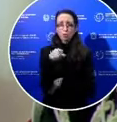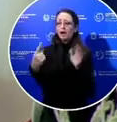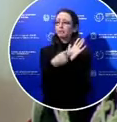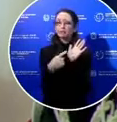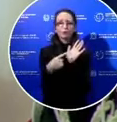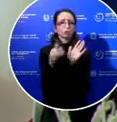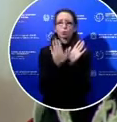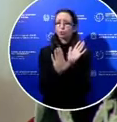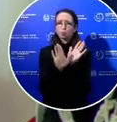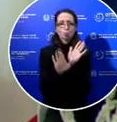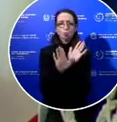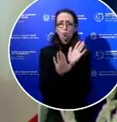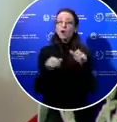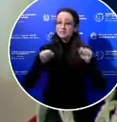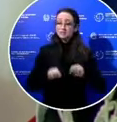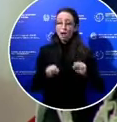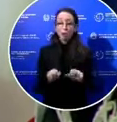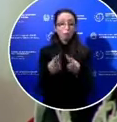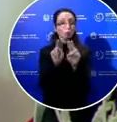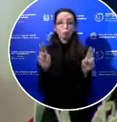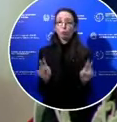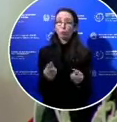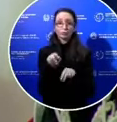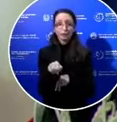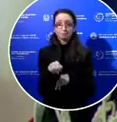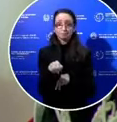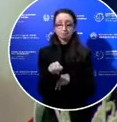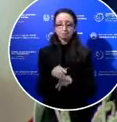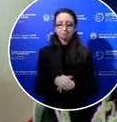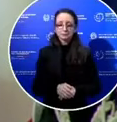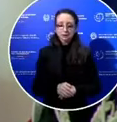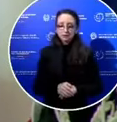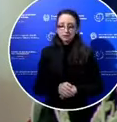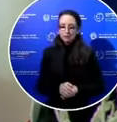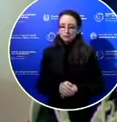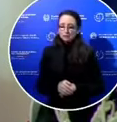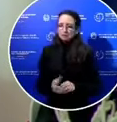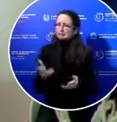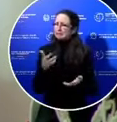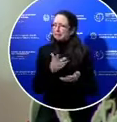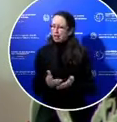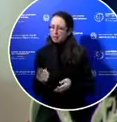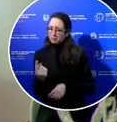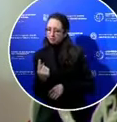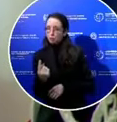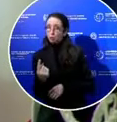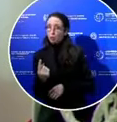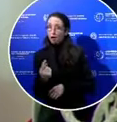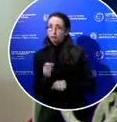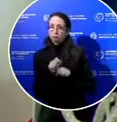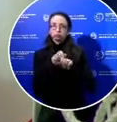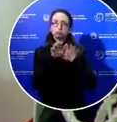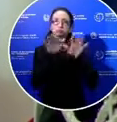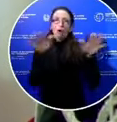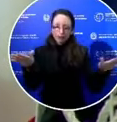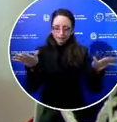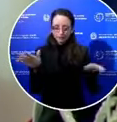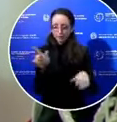Non esistono infatti drammi individuali che non si tramutino in collettivi. Comprendere ciò e portarne la